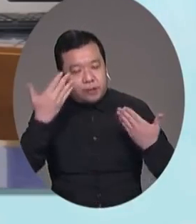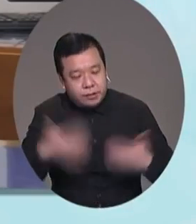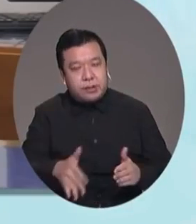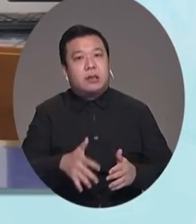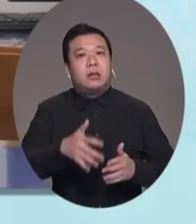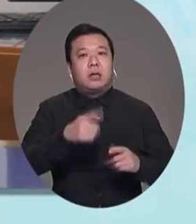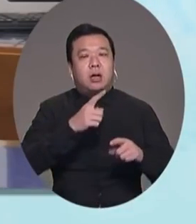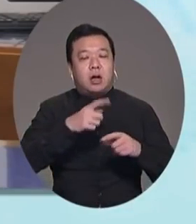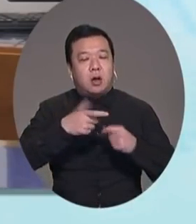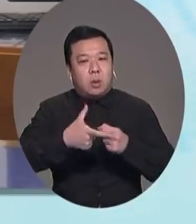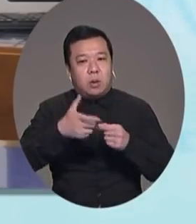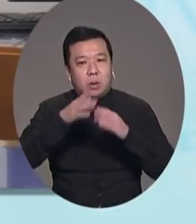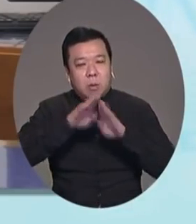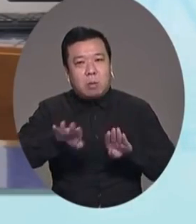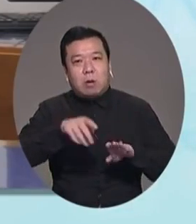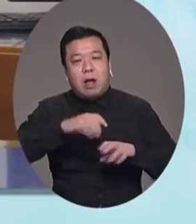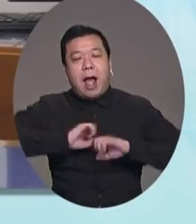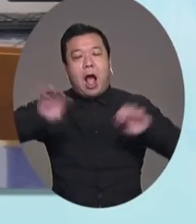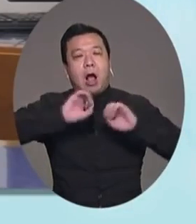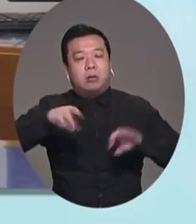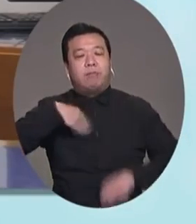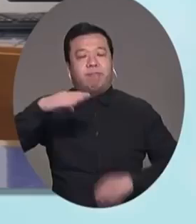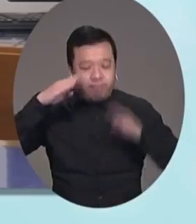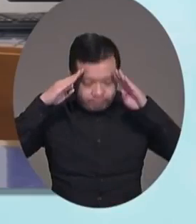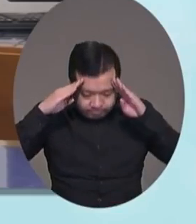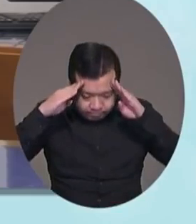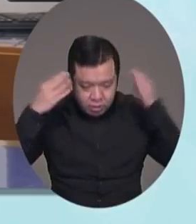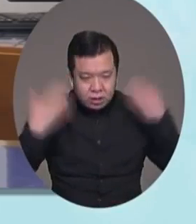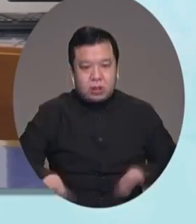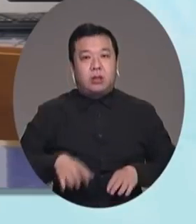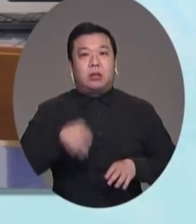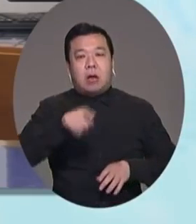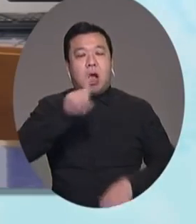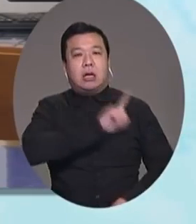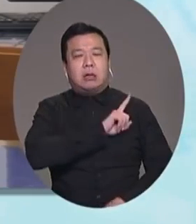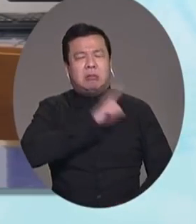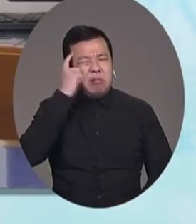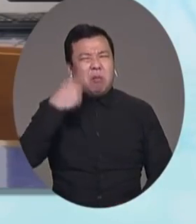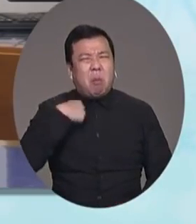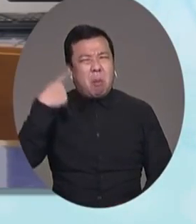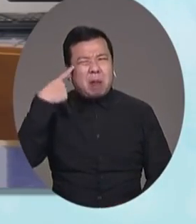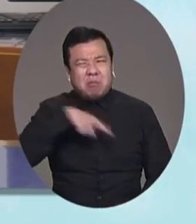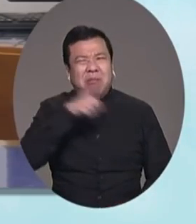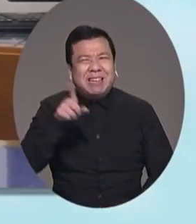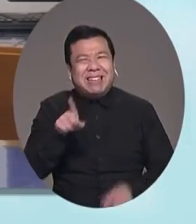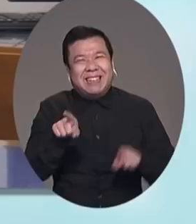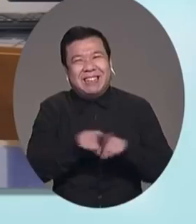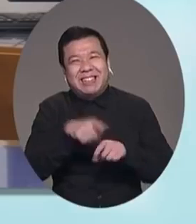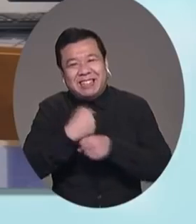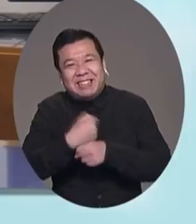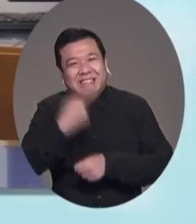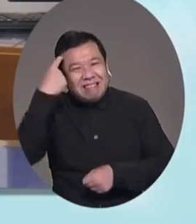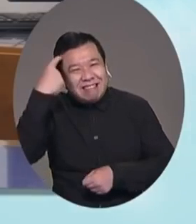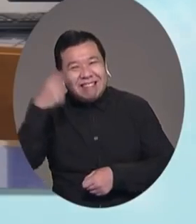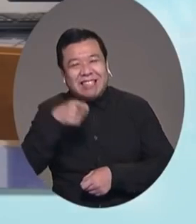都系公开致歉，亦都系已经佢哋系知道，我谂其他嘅同事都会知道咧，要